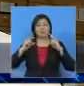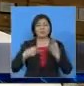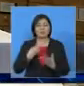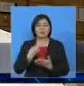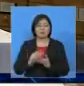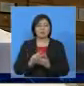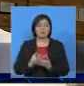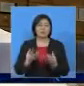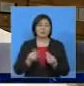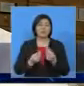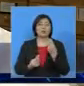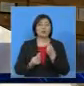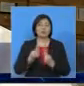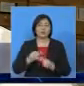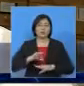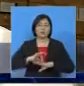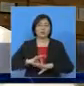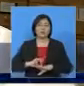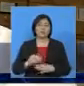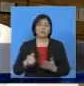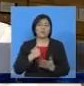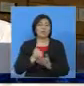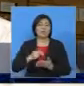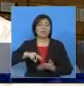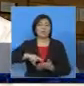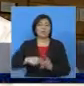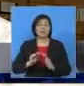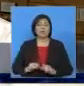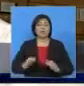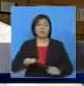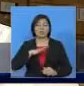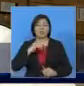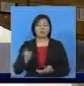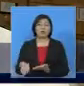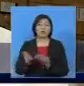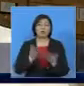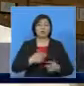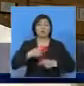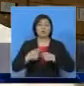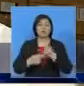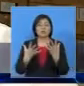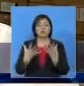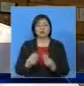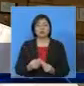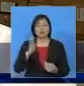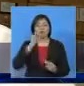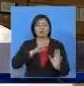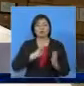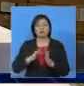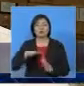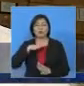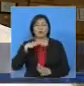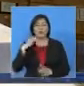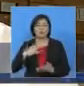сонымен қатар ойындар ойнатылады. Ең басты мақсат балаларды көп тартып, келесі күні біз осы кітапханаға көптеген